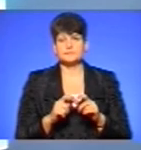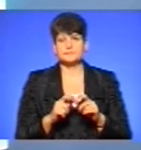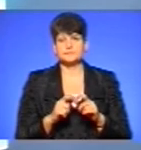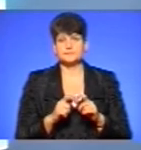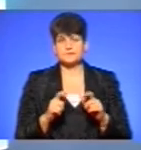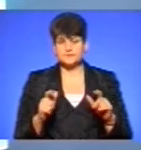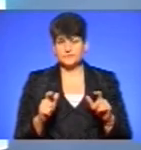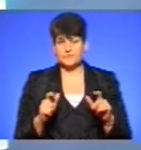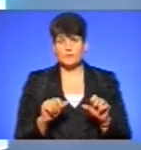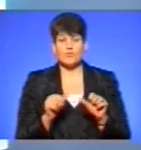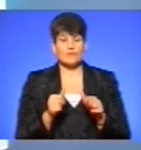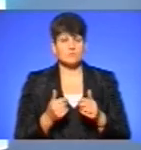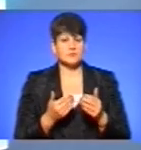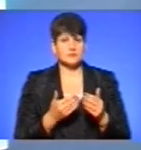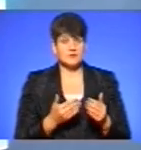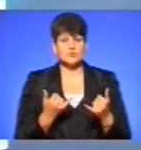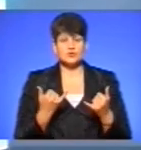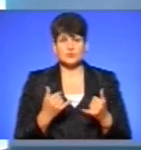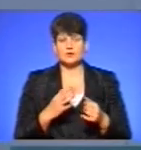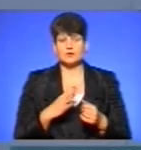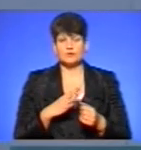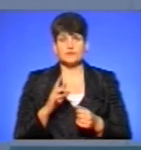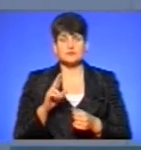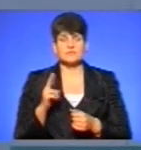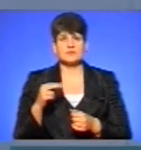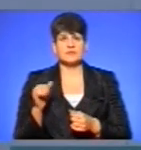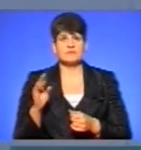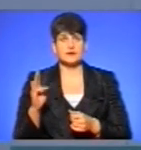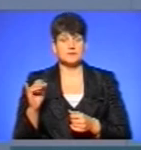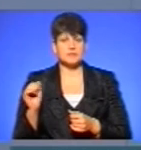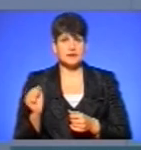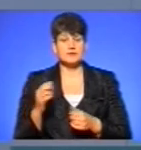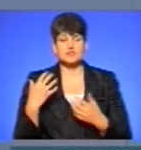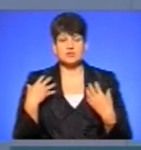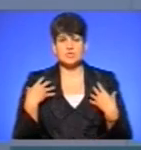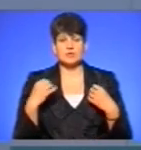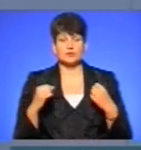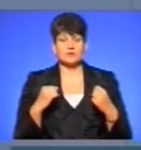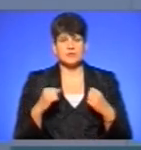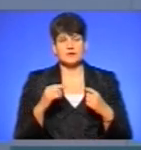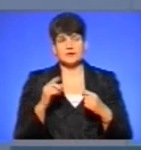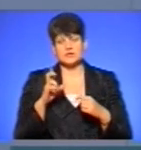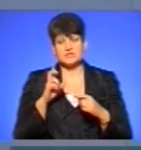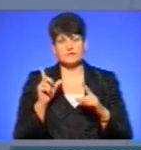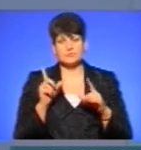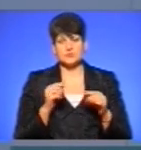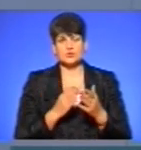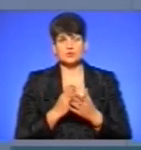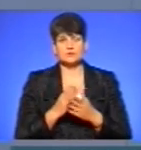нагадаю, сьогодні у нас в гостях був Ярослав Давибіда, начальник управління Державної міграційної служби у Тернопільській